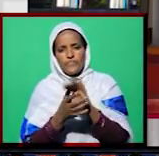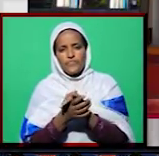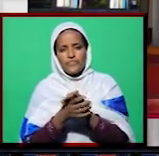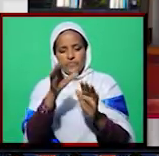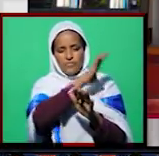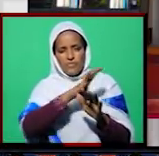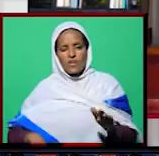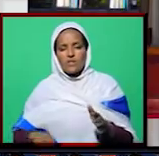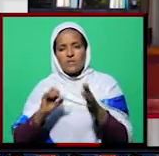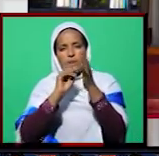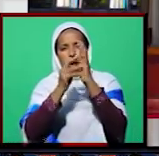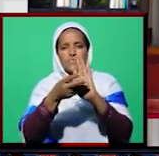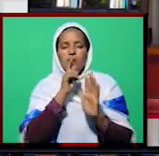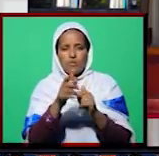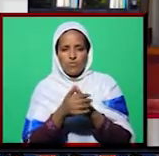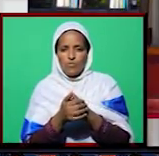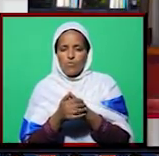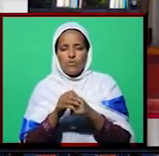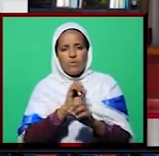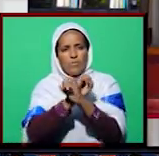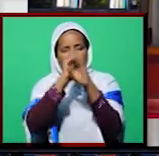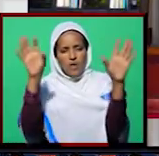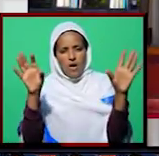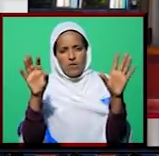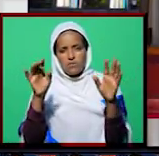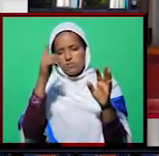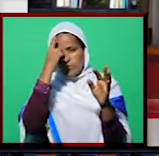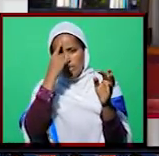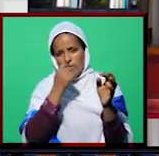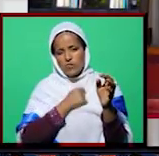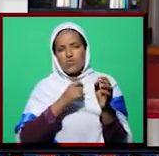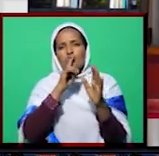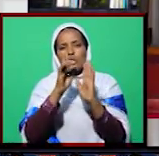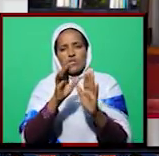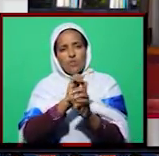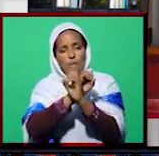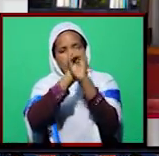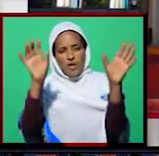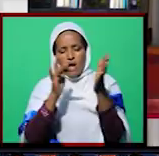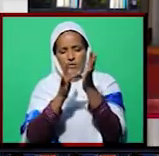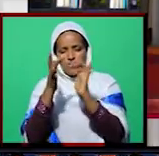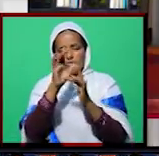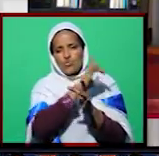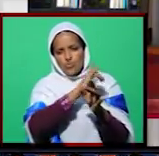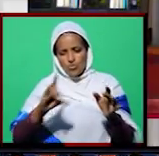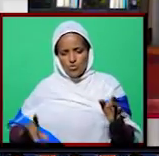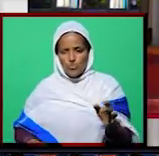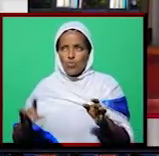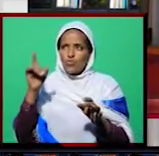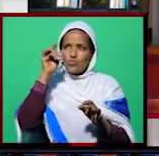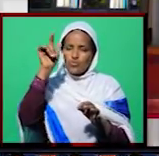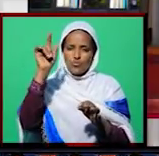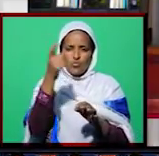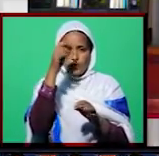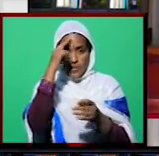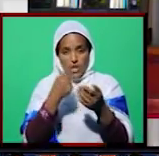ሻማው የጌታ ምሳሌ ነው። ብርሃን ዘበአማን እውነተኛው ብርሃን ኢየሱስ